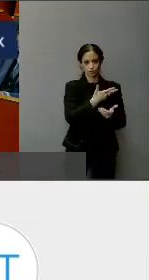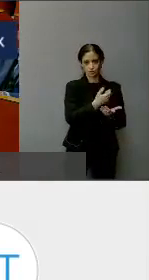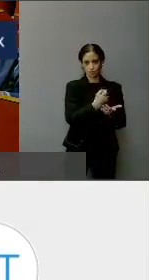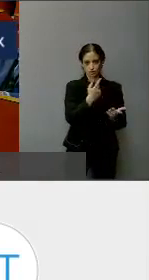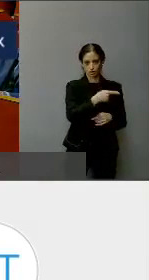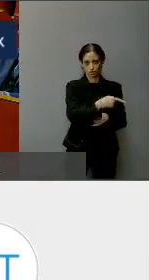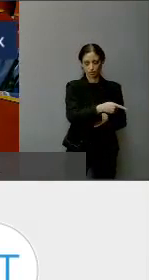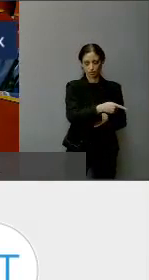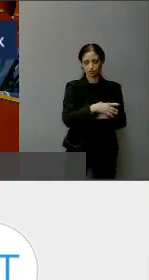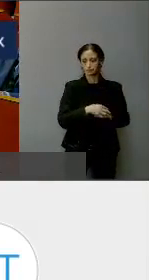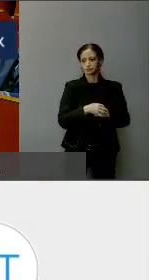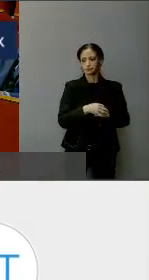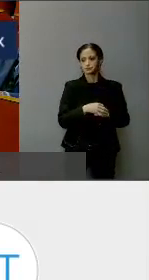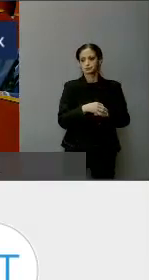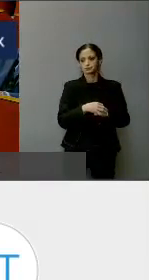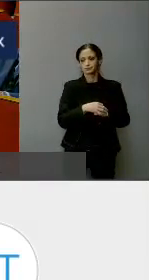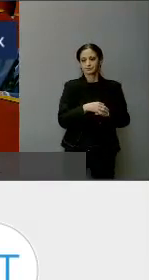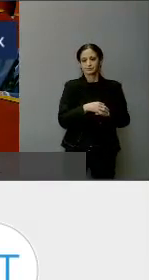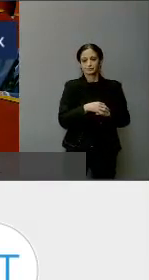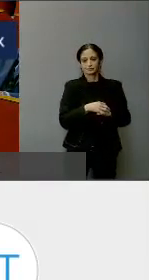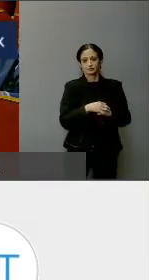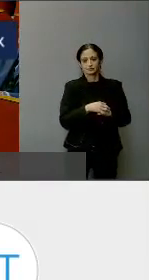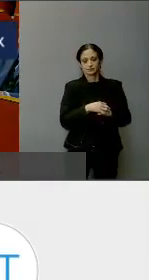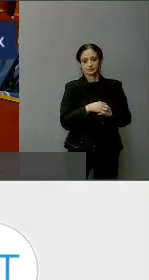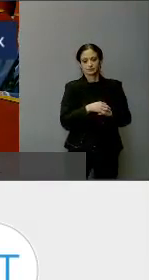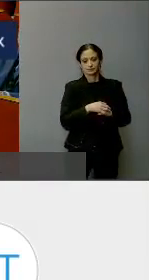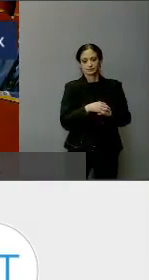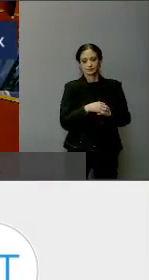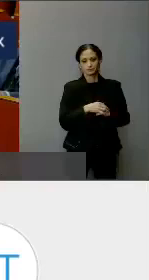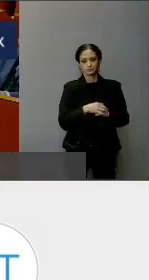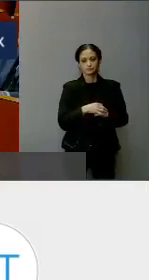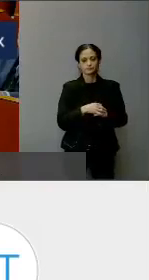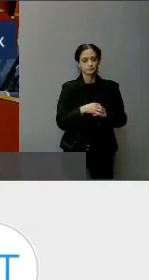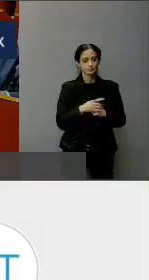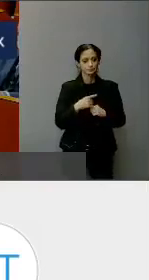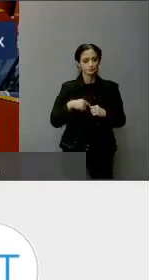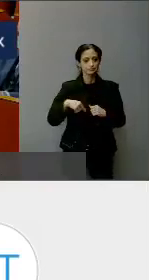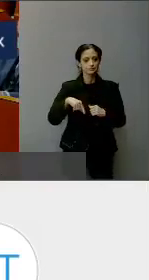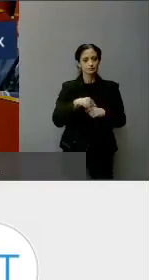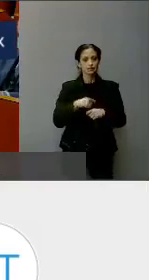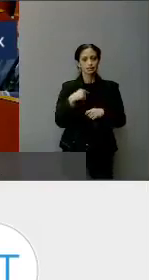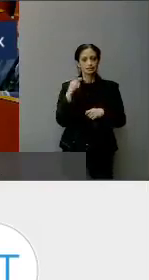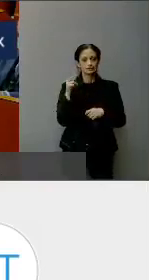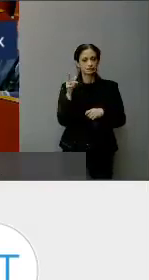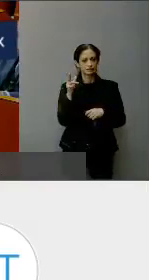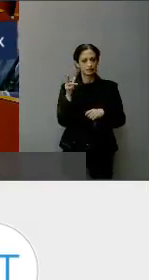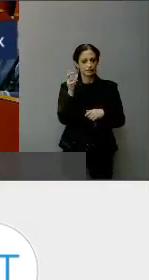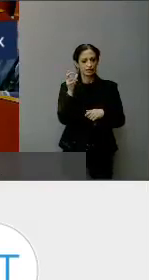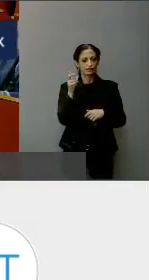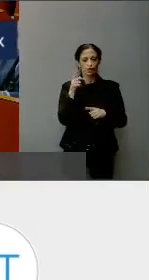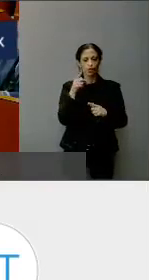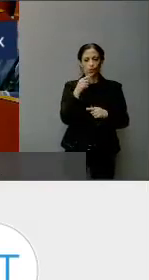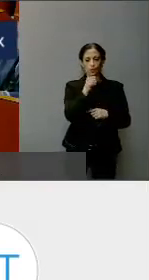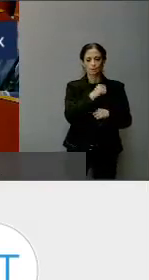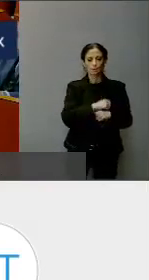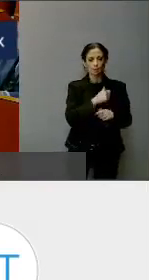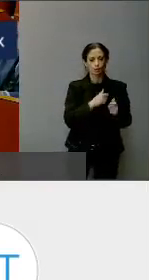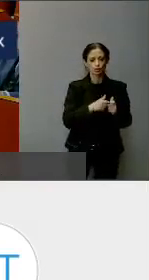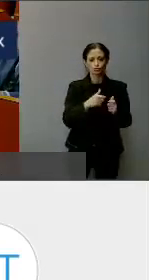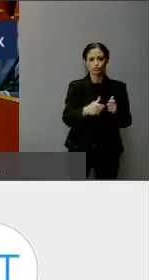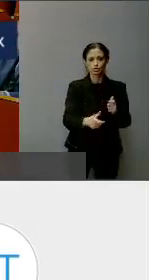o abbiamo sentito che municipio era discusso di questo